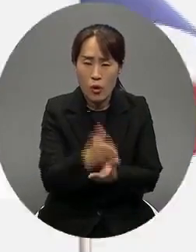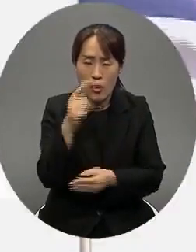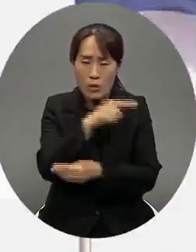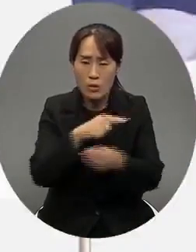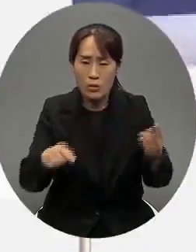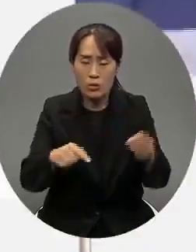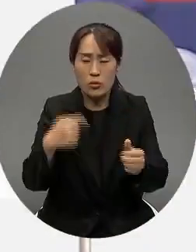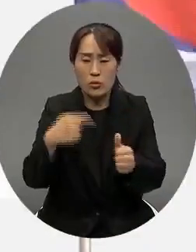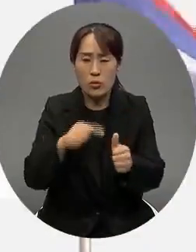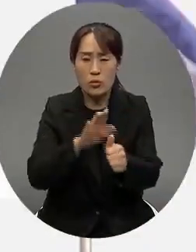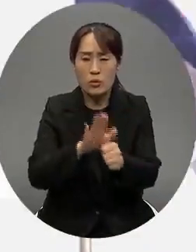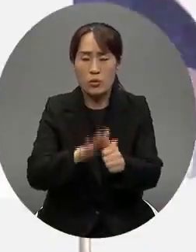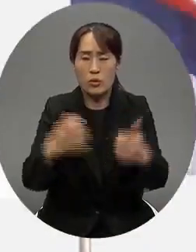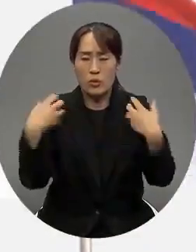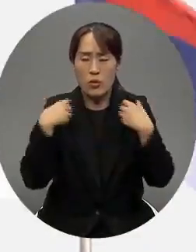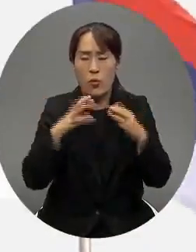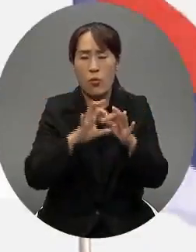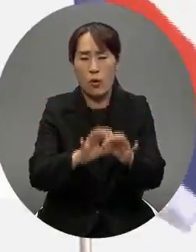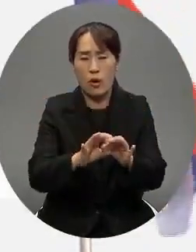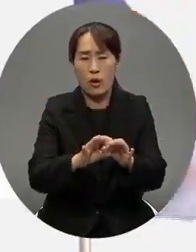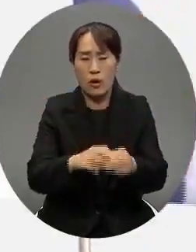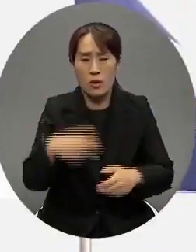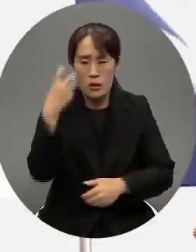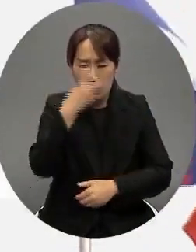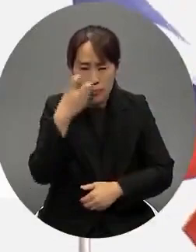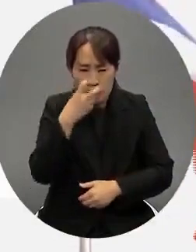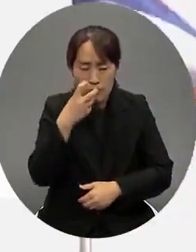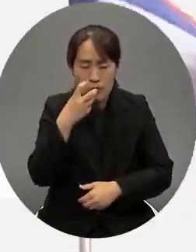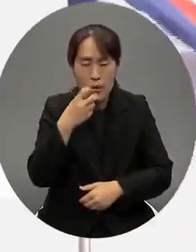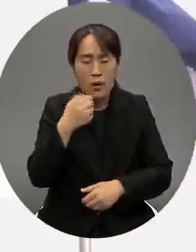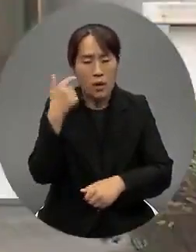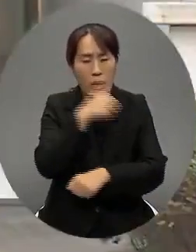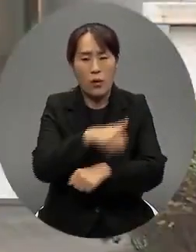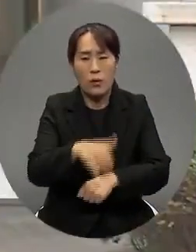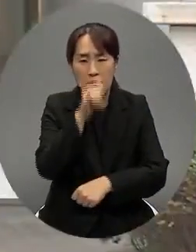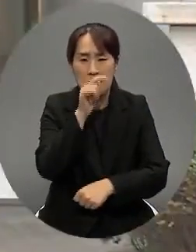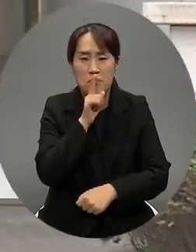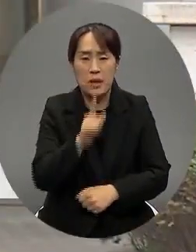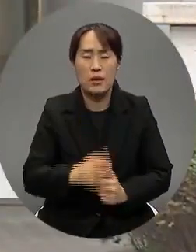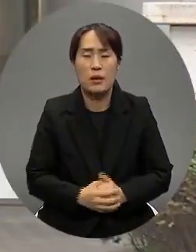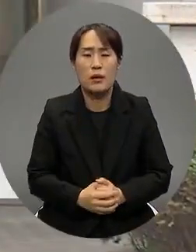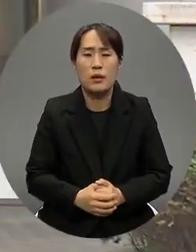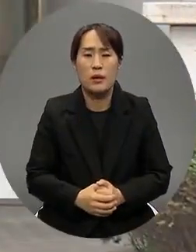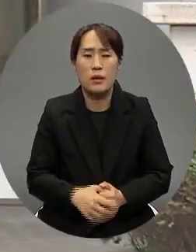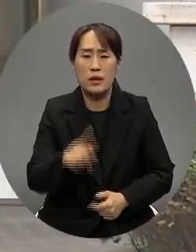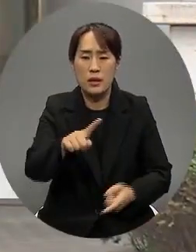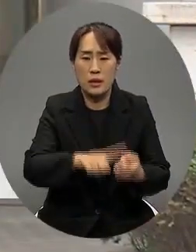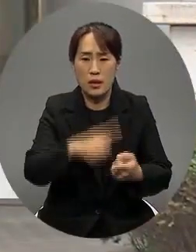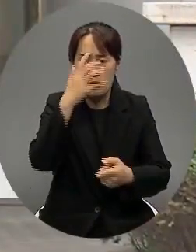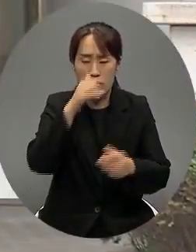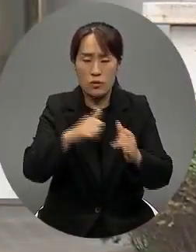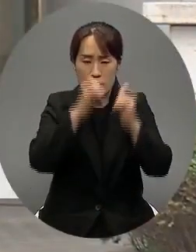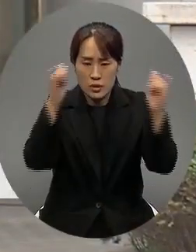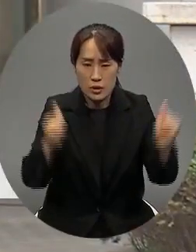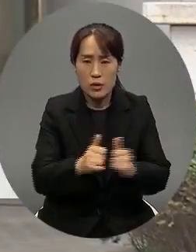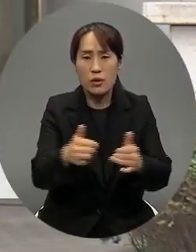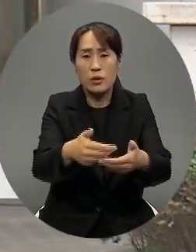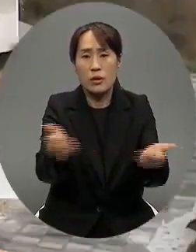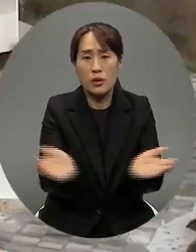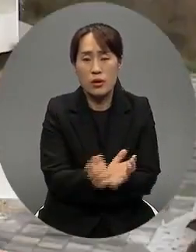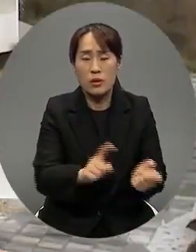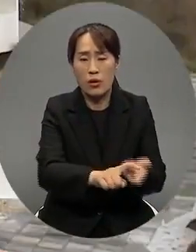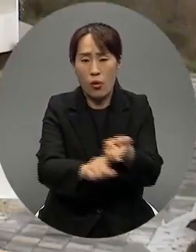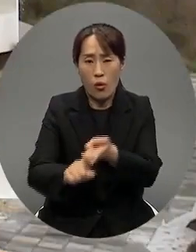청주 교육 지원청 등 관계 기관 검토를 마무리할 예정이라고 밝혔습니다 이에 대해 충북 시민사회 단체